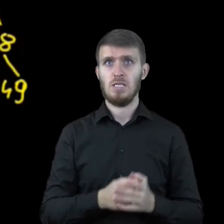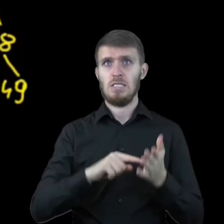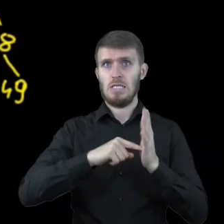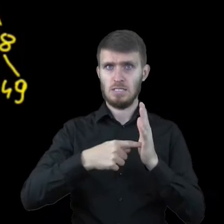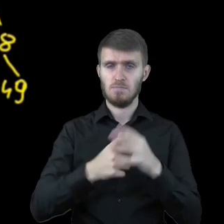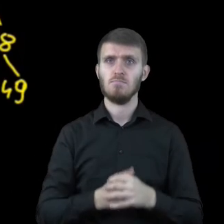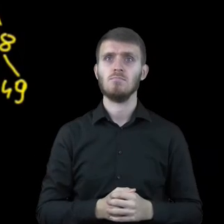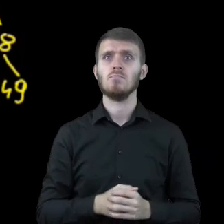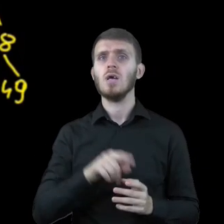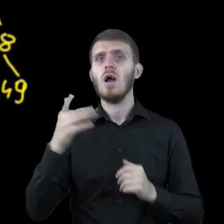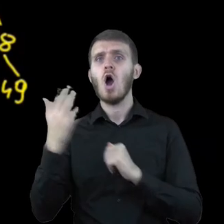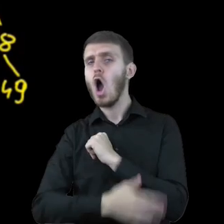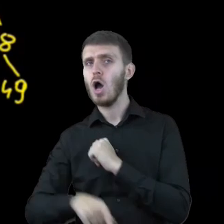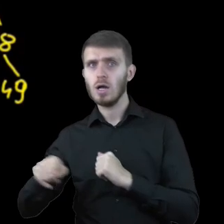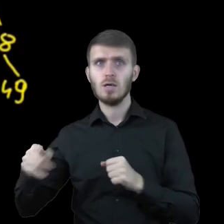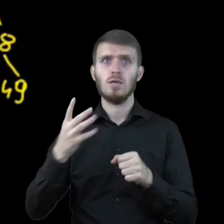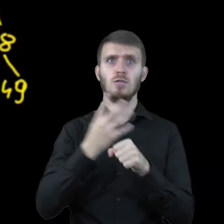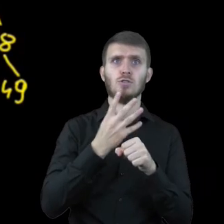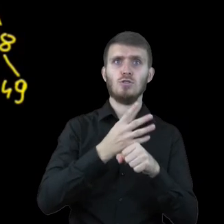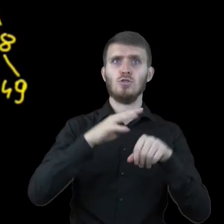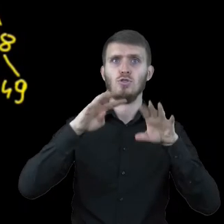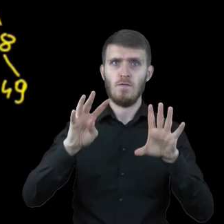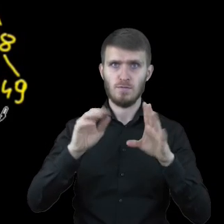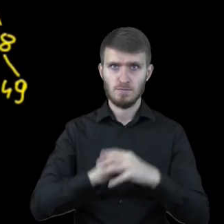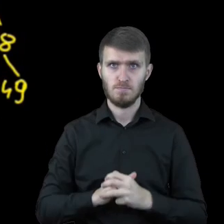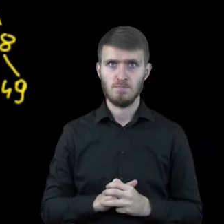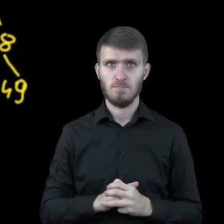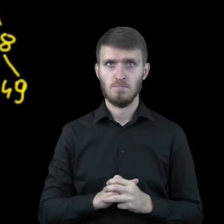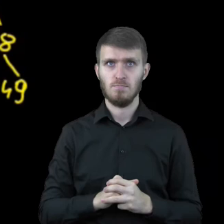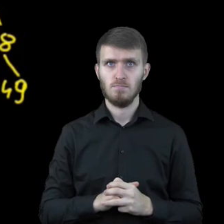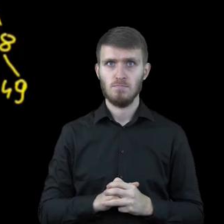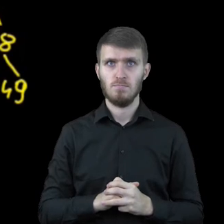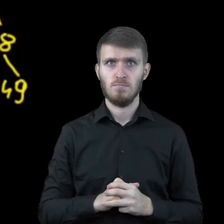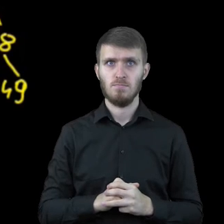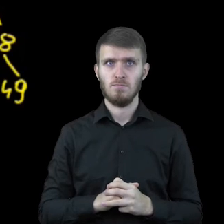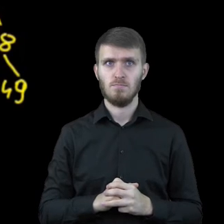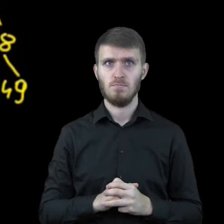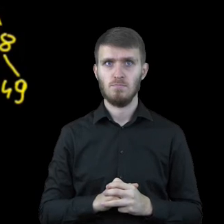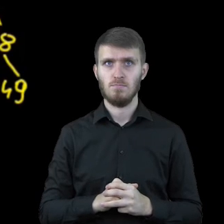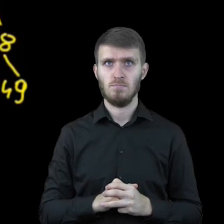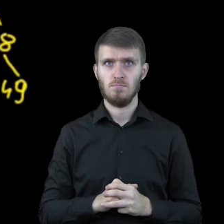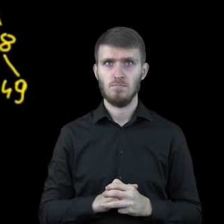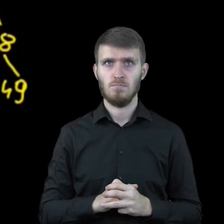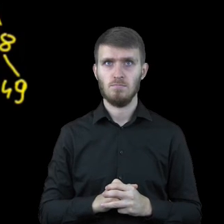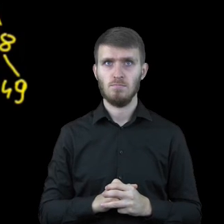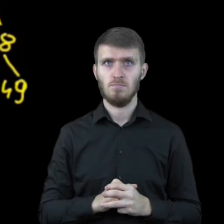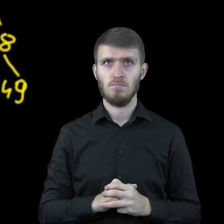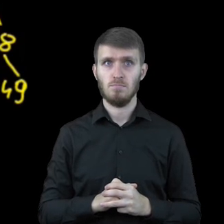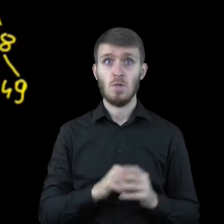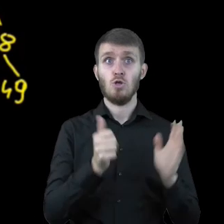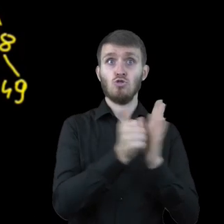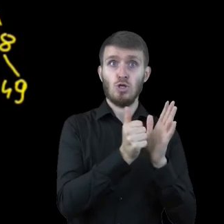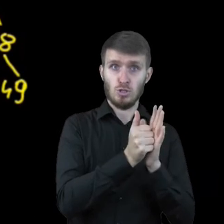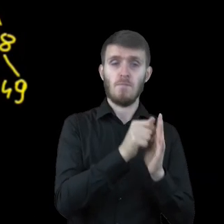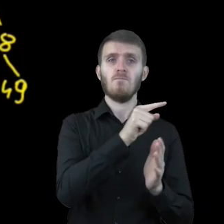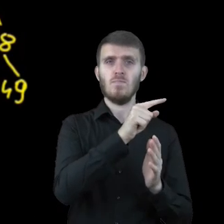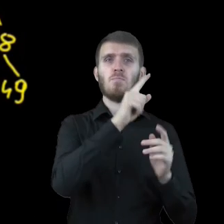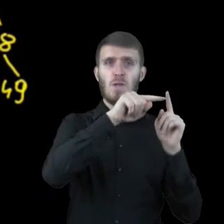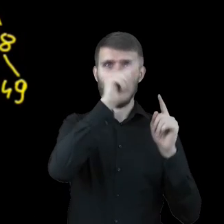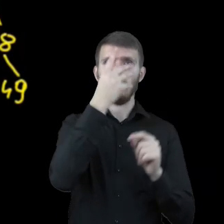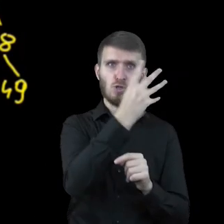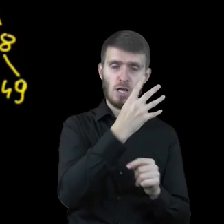Z, tutaj mamy 16 razy 49. Pierwiastek z 16 to 4.